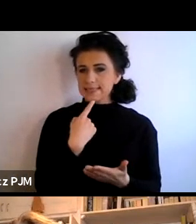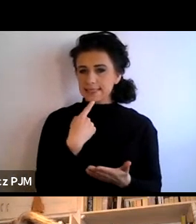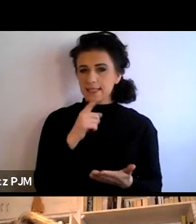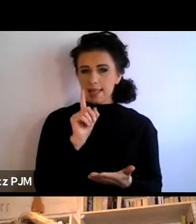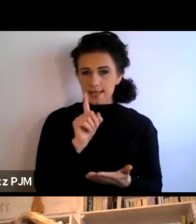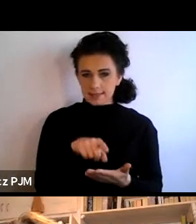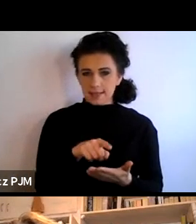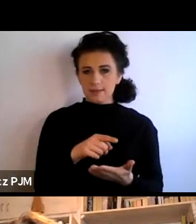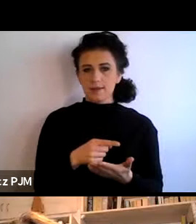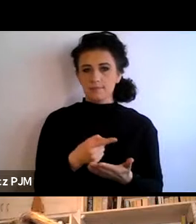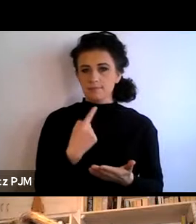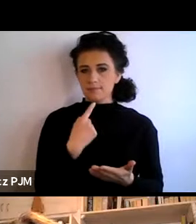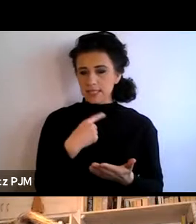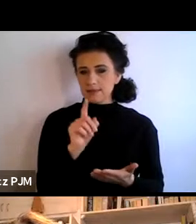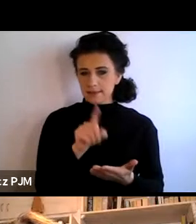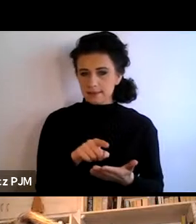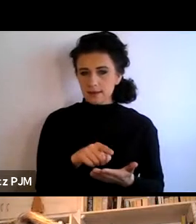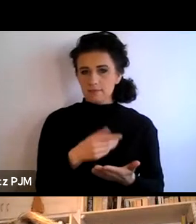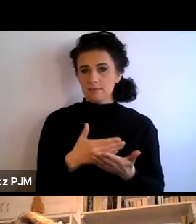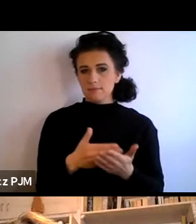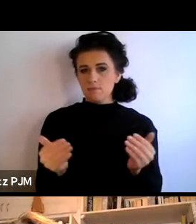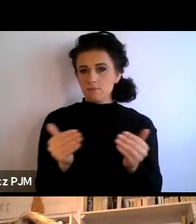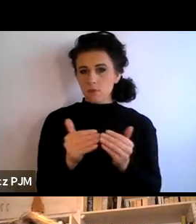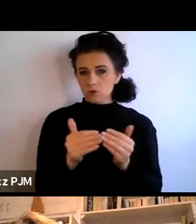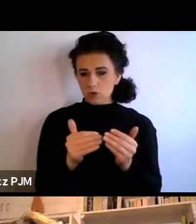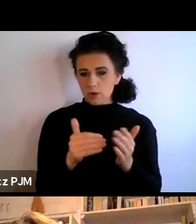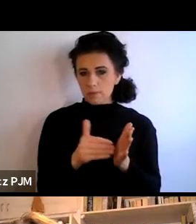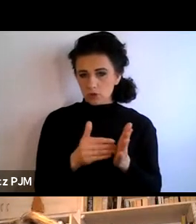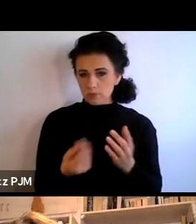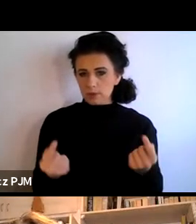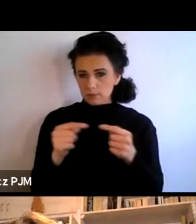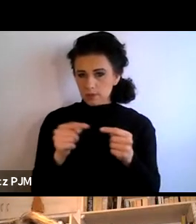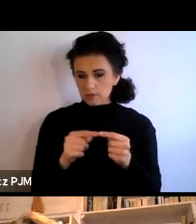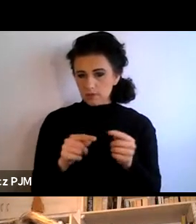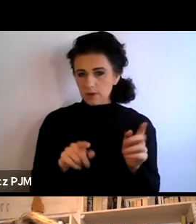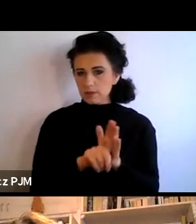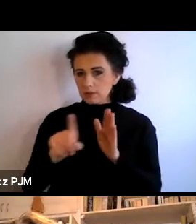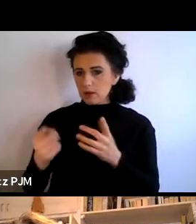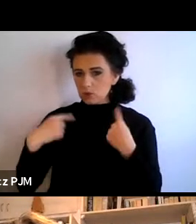zakresie potrzeb osoby, dla której te notatki są wykonywane.